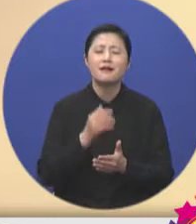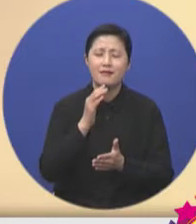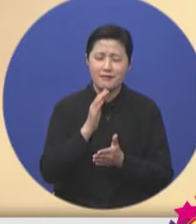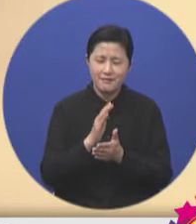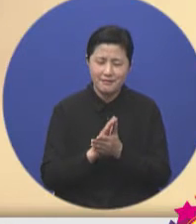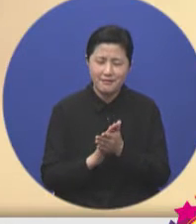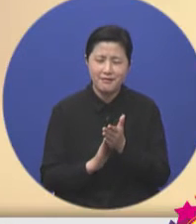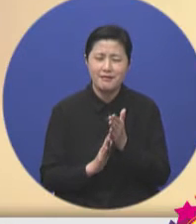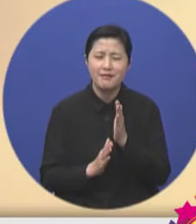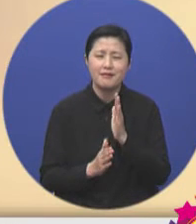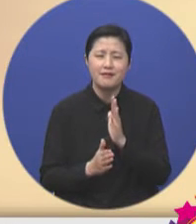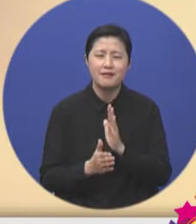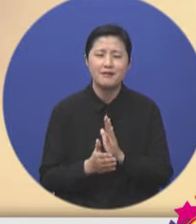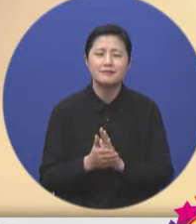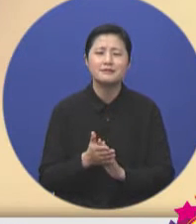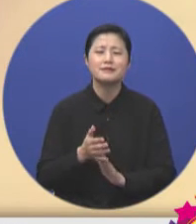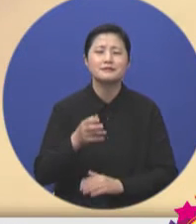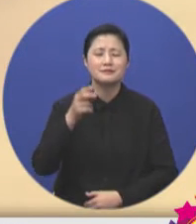이별만은